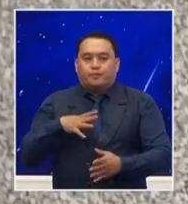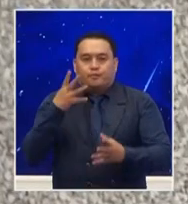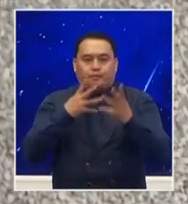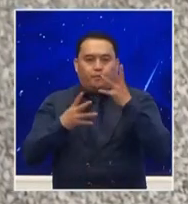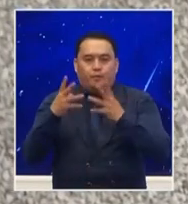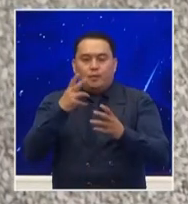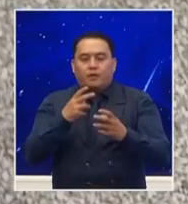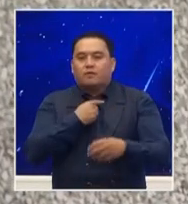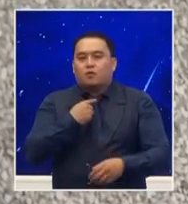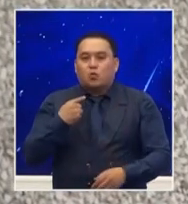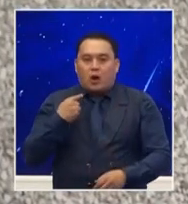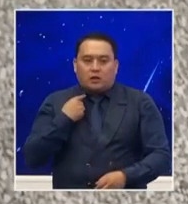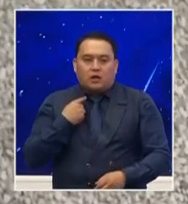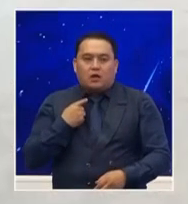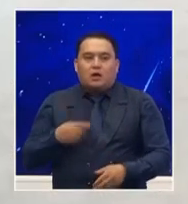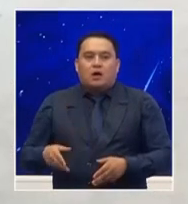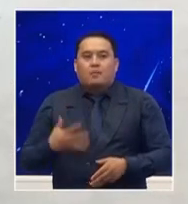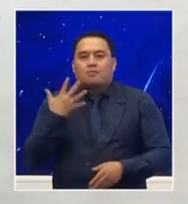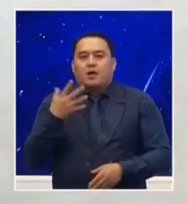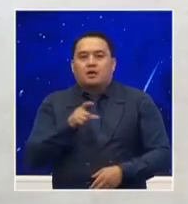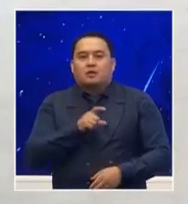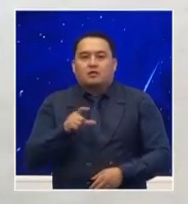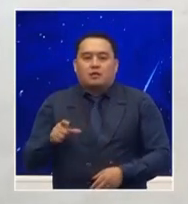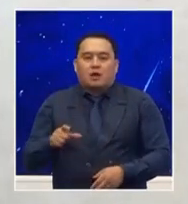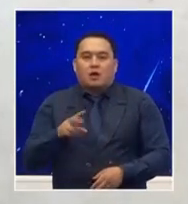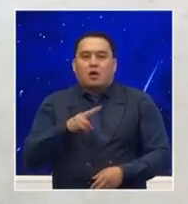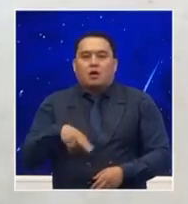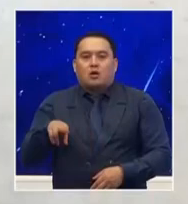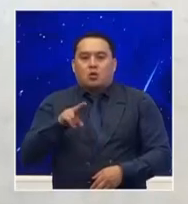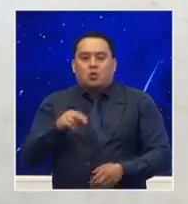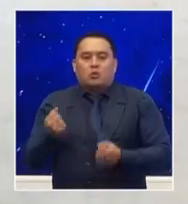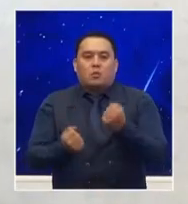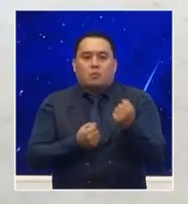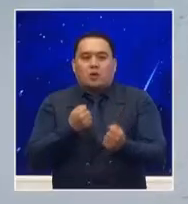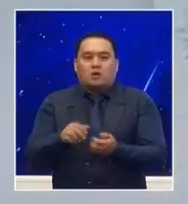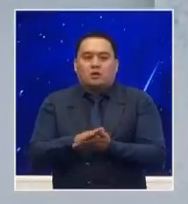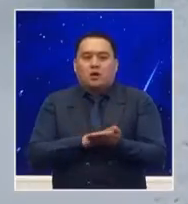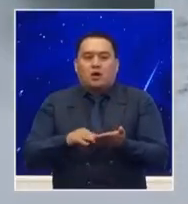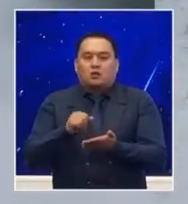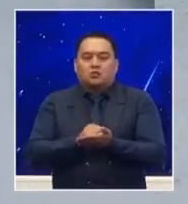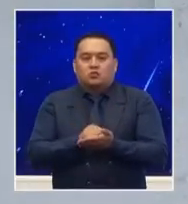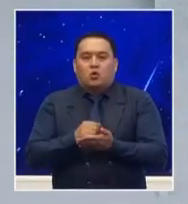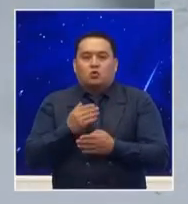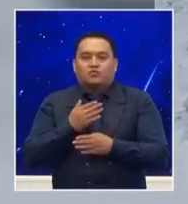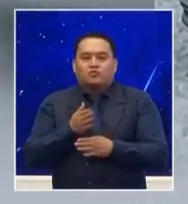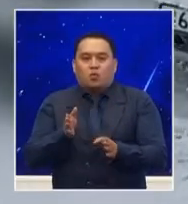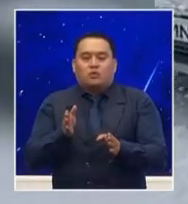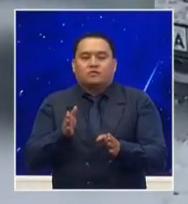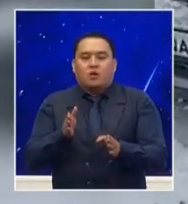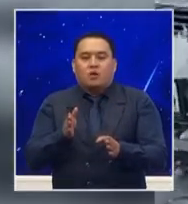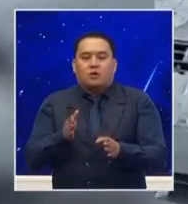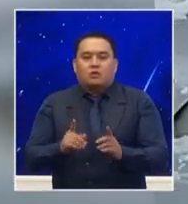серьезный инцидент в Талдыкургане. На авто с пятиэтажного здания упала ледяная глыба и вдребезги разбила стекла. По словам горожан, с